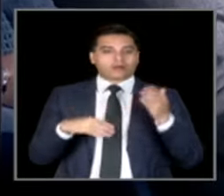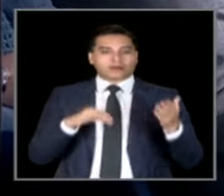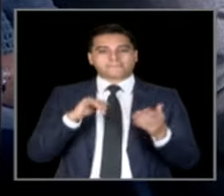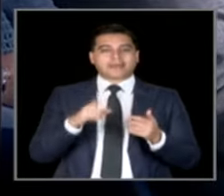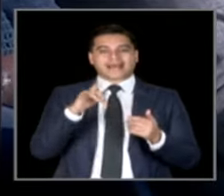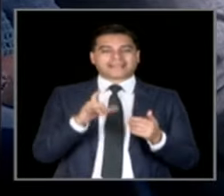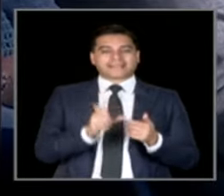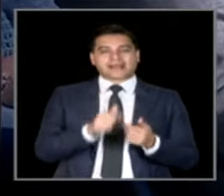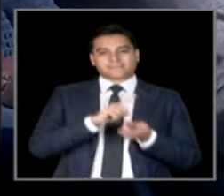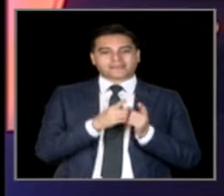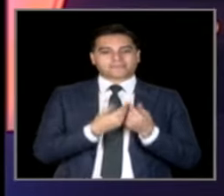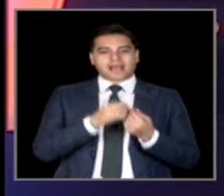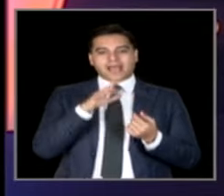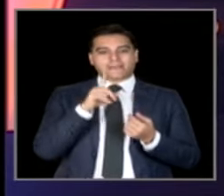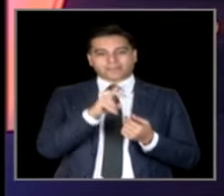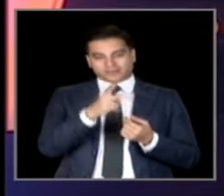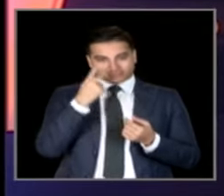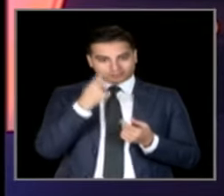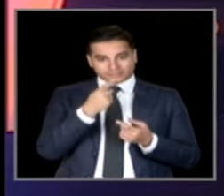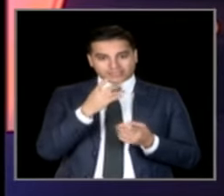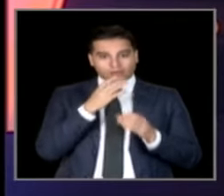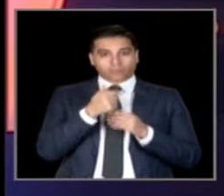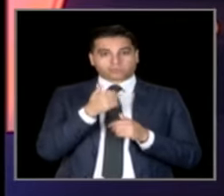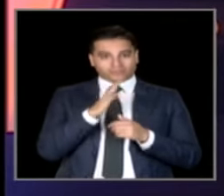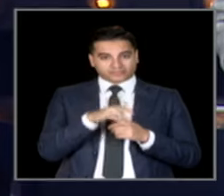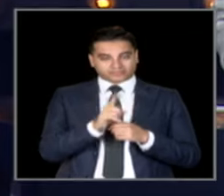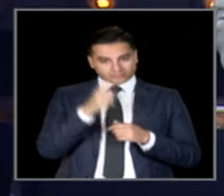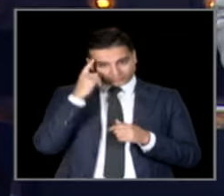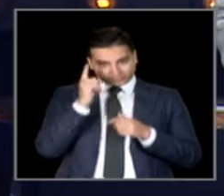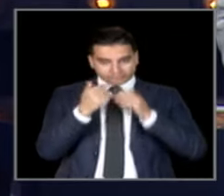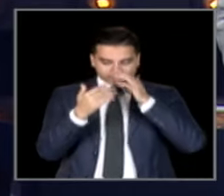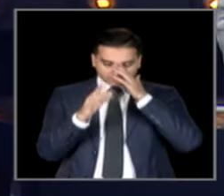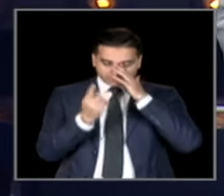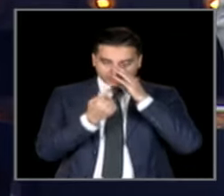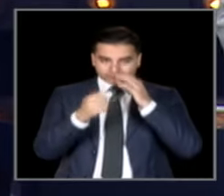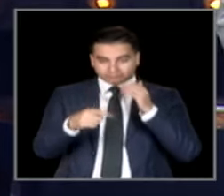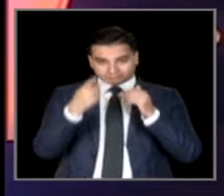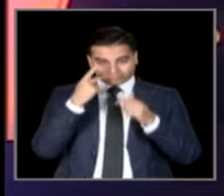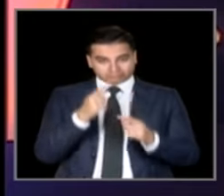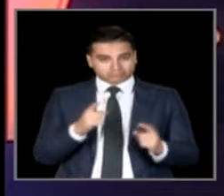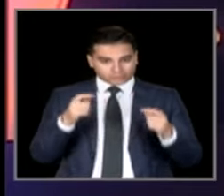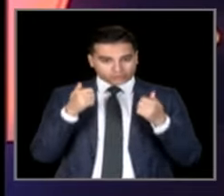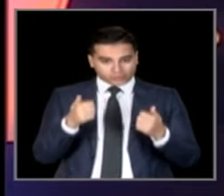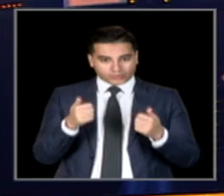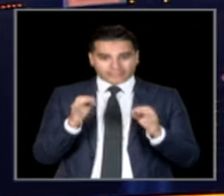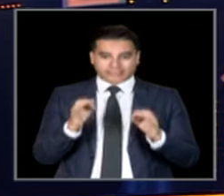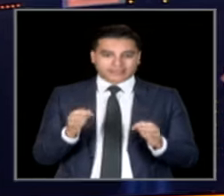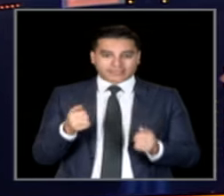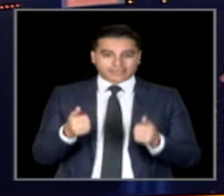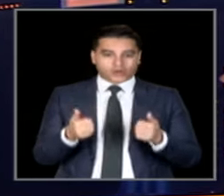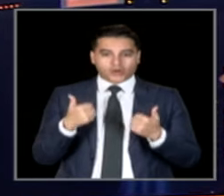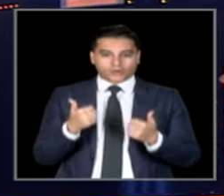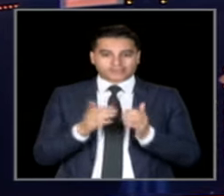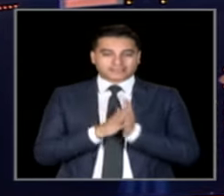مكان هبة أحمد. ازيك يا مارينا؟ ازي حضرتك؟ كان عندك أي إجابات؟ لا. لا تمام. ماتش حلو؟ اه جدا،